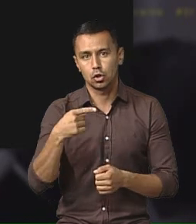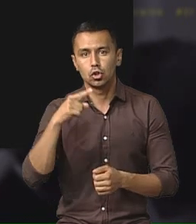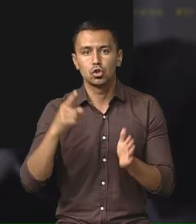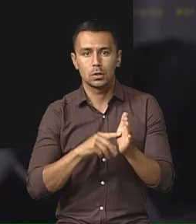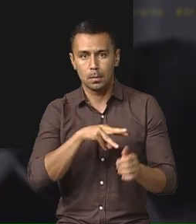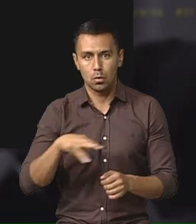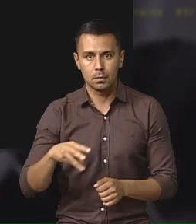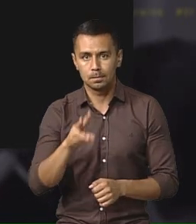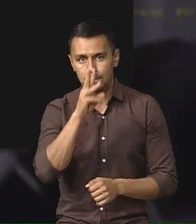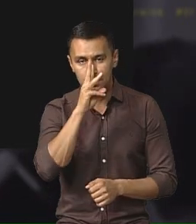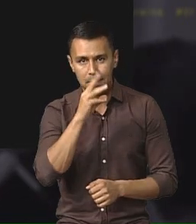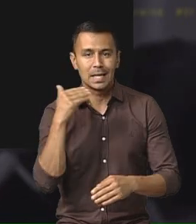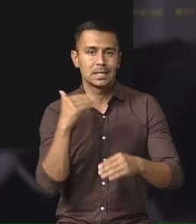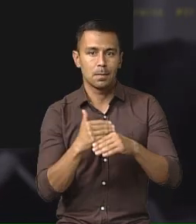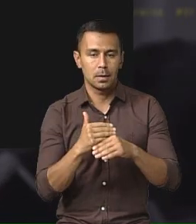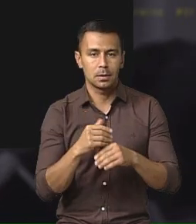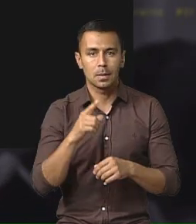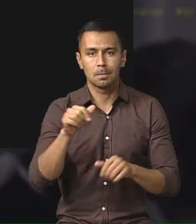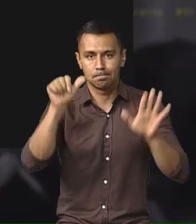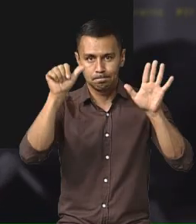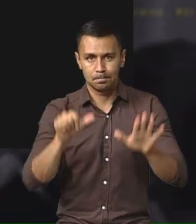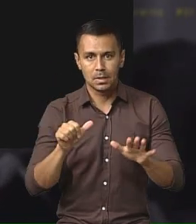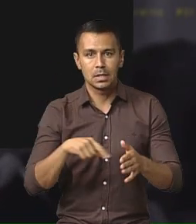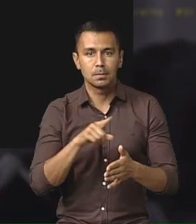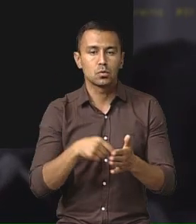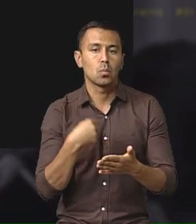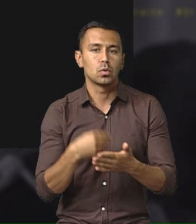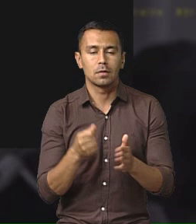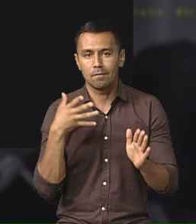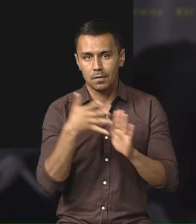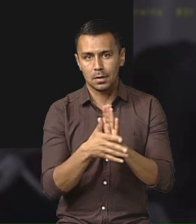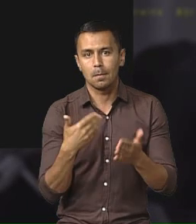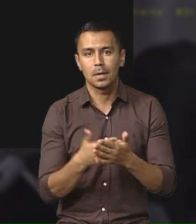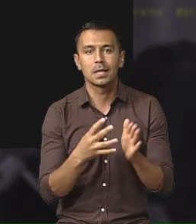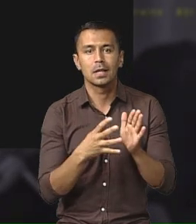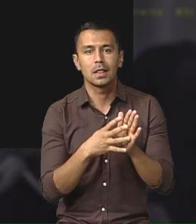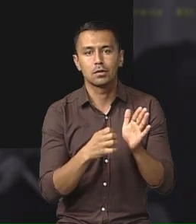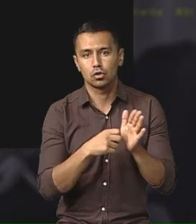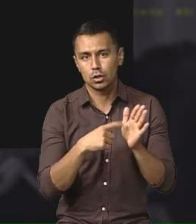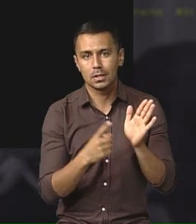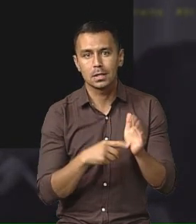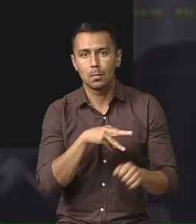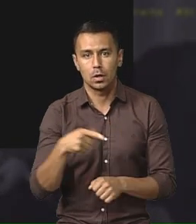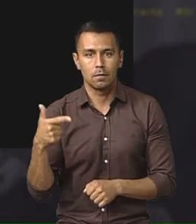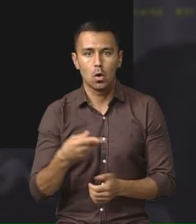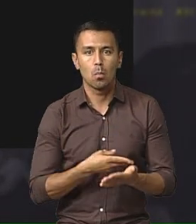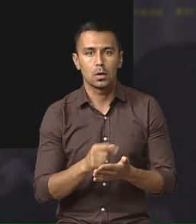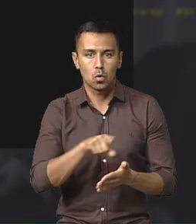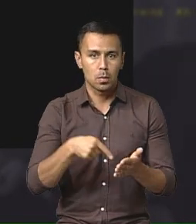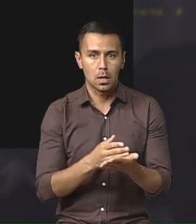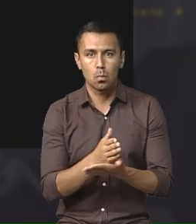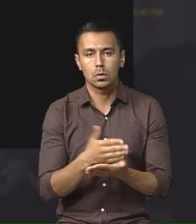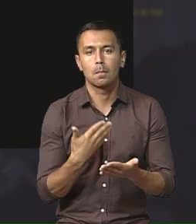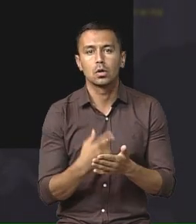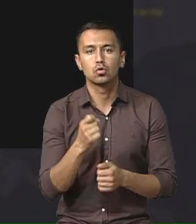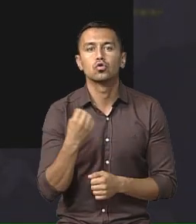мільйонів. На заробітну плату та стипендії за перше півріччя з міського бюджету витратили майже 916 мільйонів гривень. На оплату комунальних послуг –